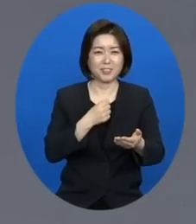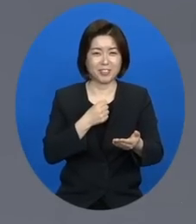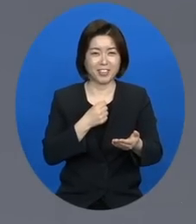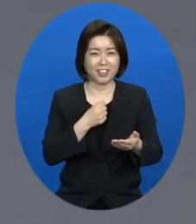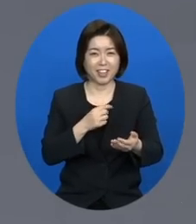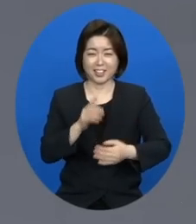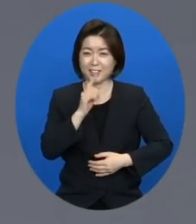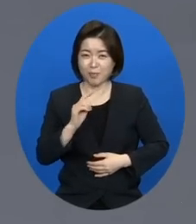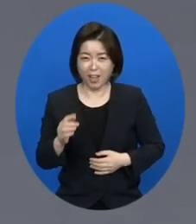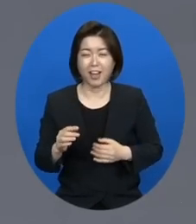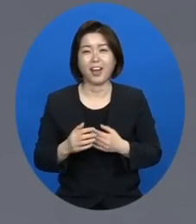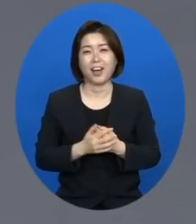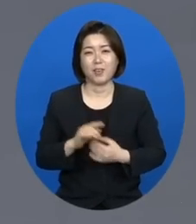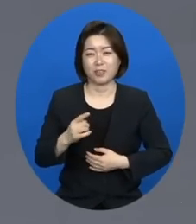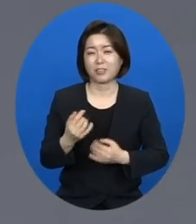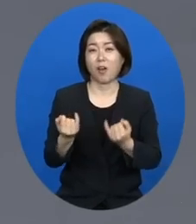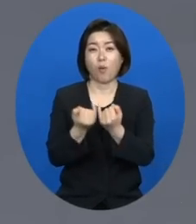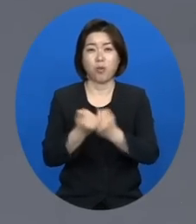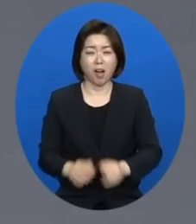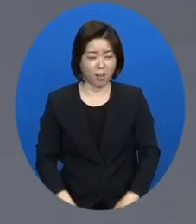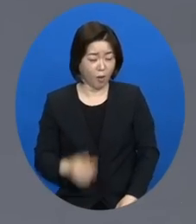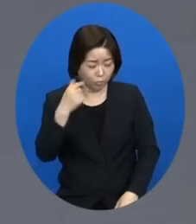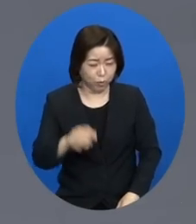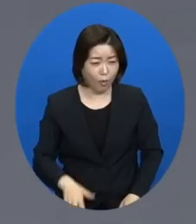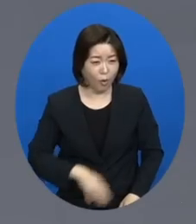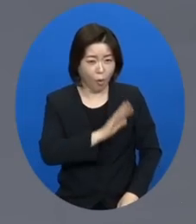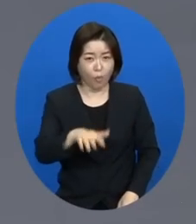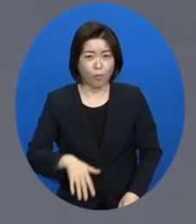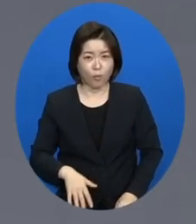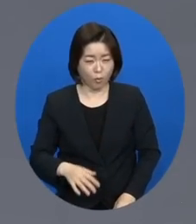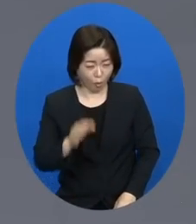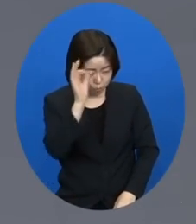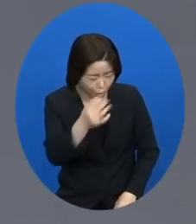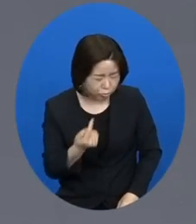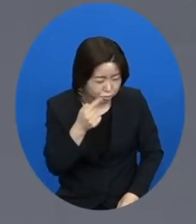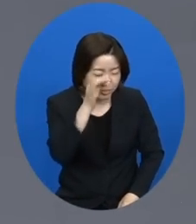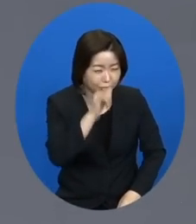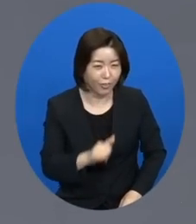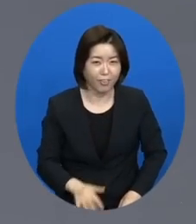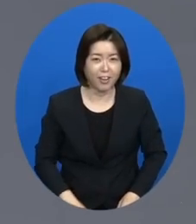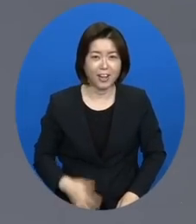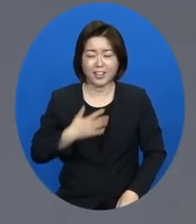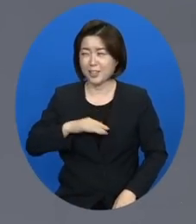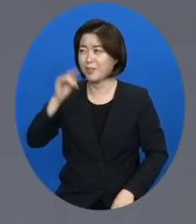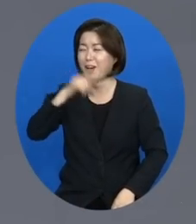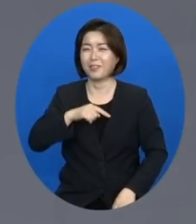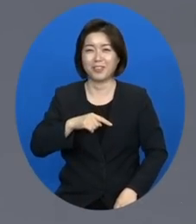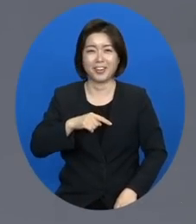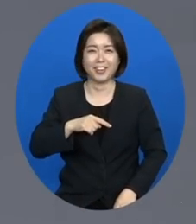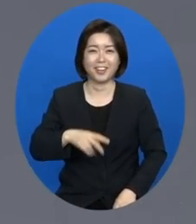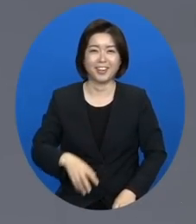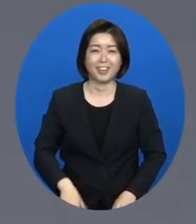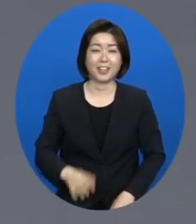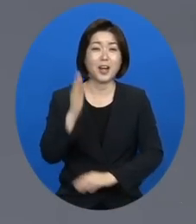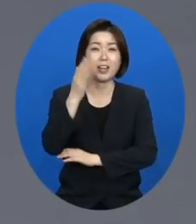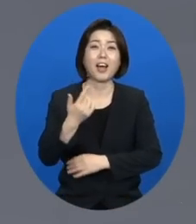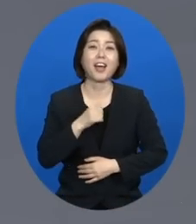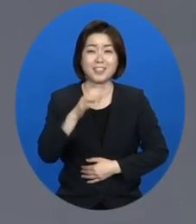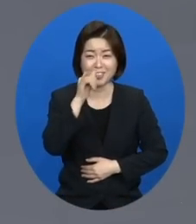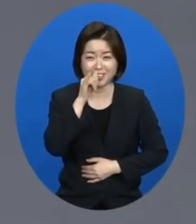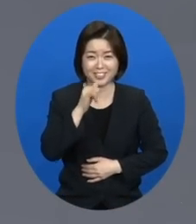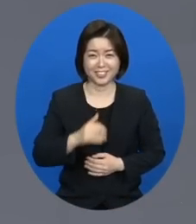그 얘기를 하니까 그 여자 선생님이, 목사님 우리도 보는 눈이 있어요, 우리도. 기분 나빠가지고 막 그런 얘기를 제가